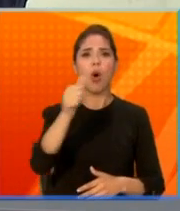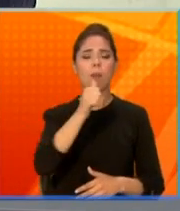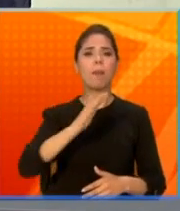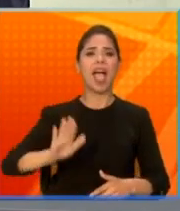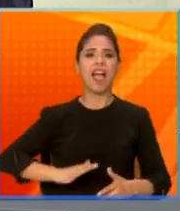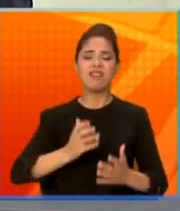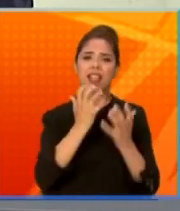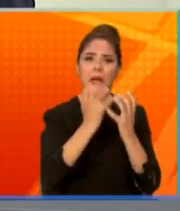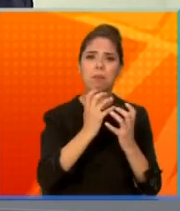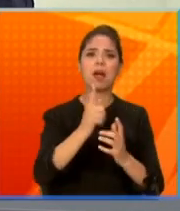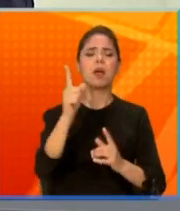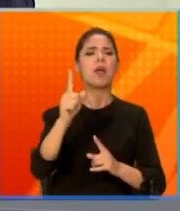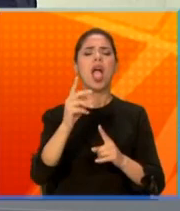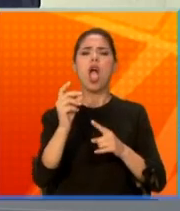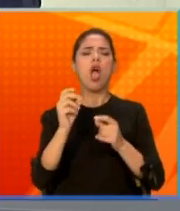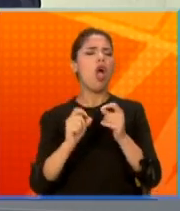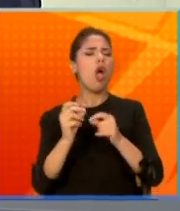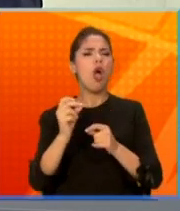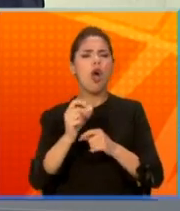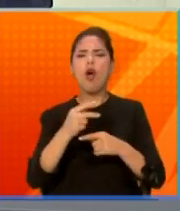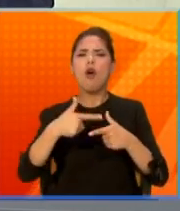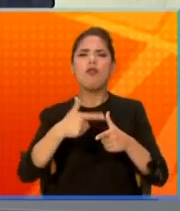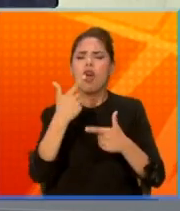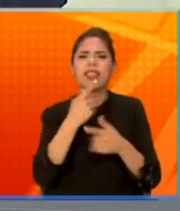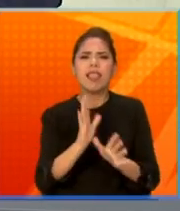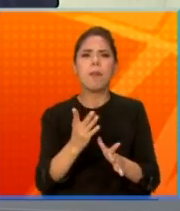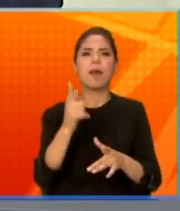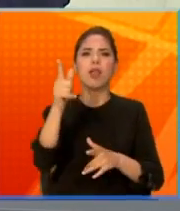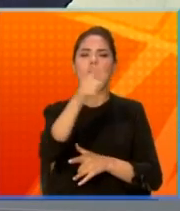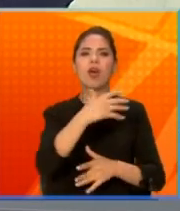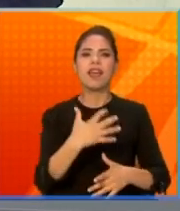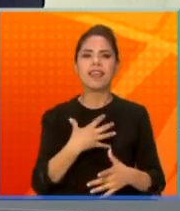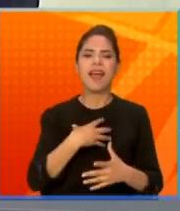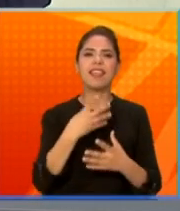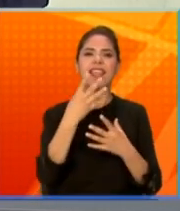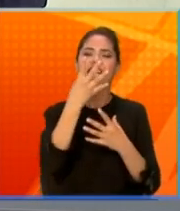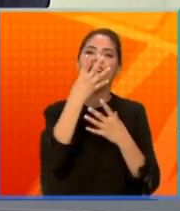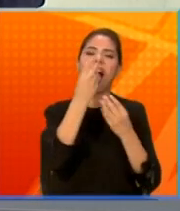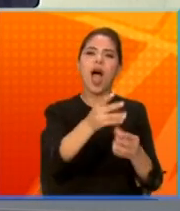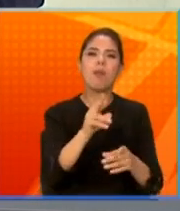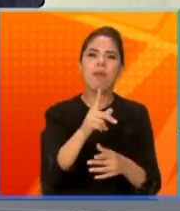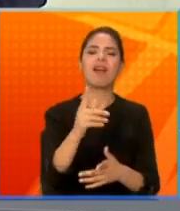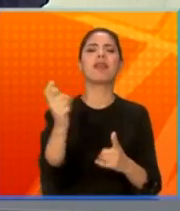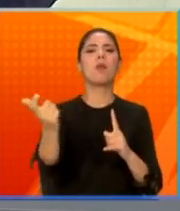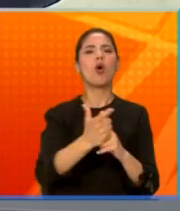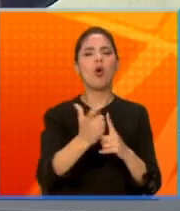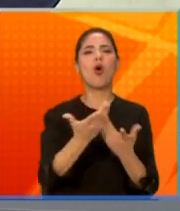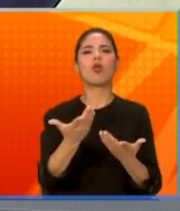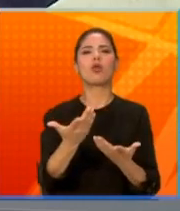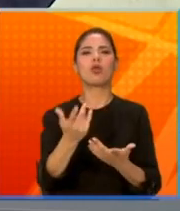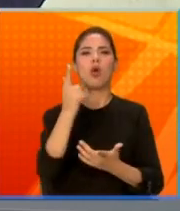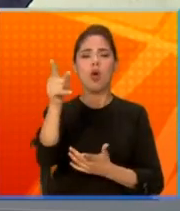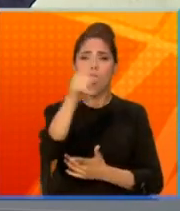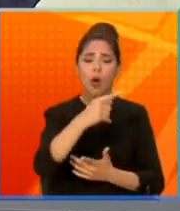bir kere dahi olsun Öf demedi aksine ne onları kendine verilmiş bir armağan olarak sevdin korudu kolladı